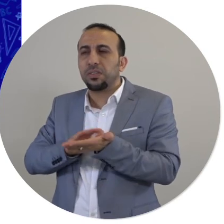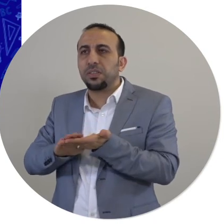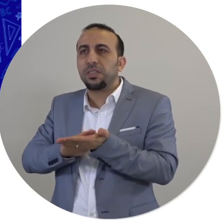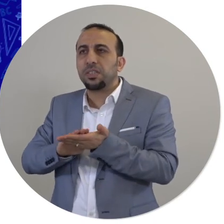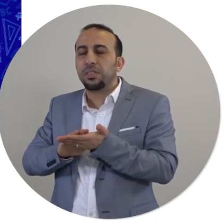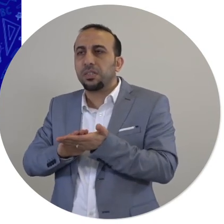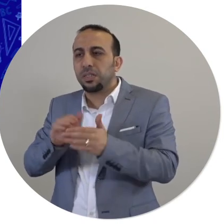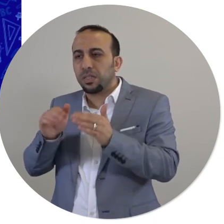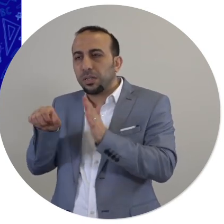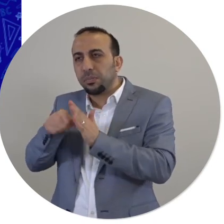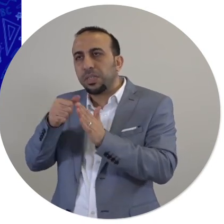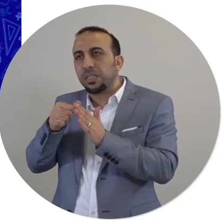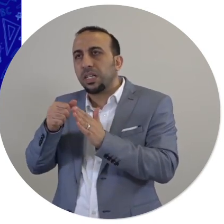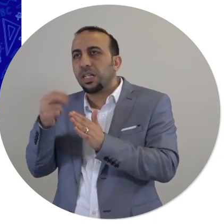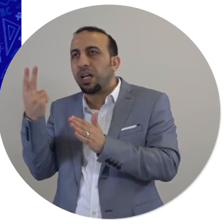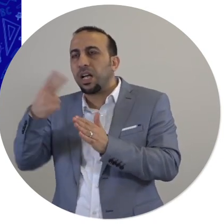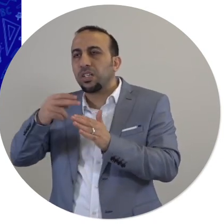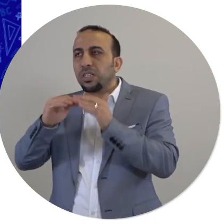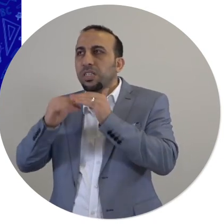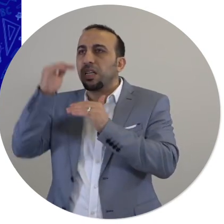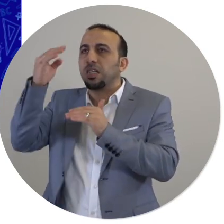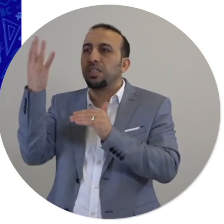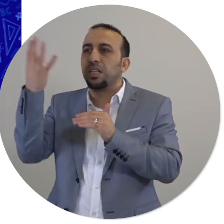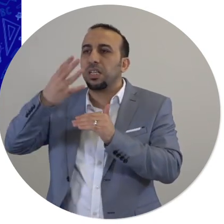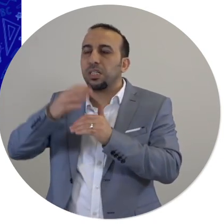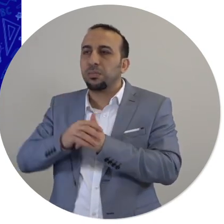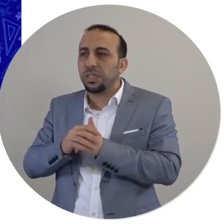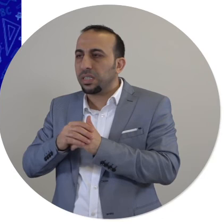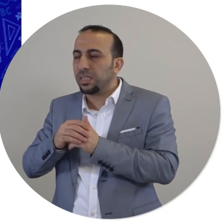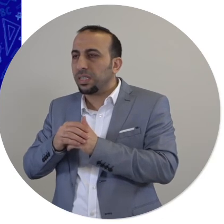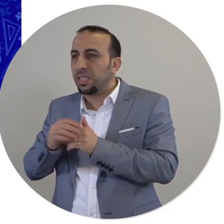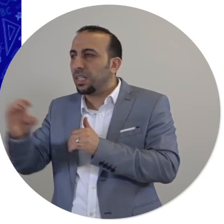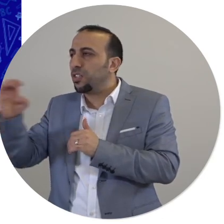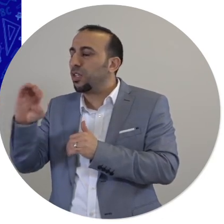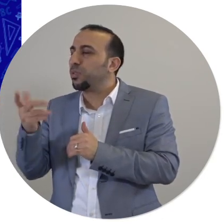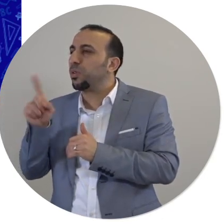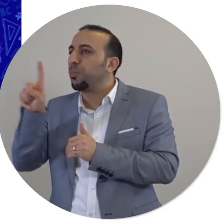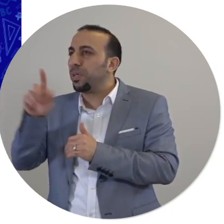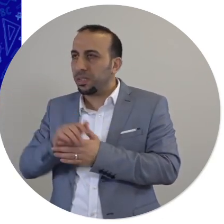يبلغون 50% المتمثلة بالعمود البياني باء.